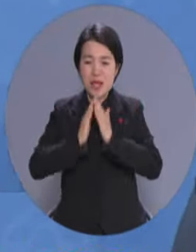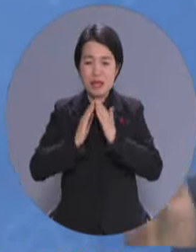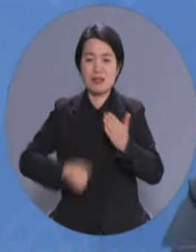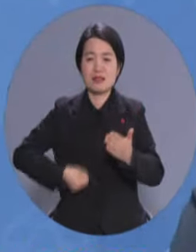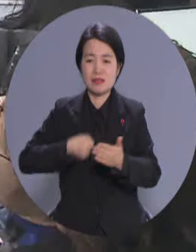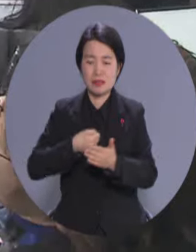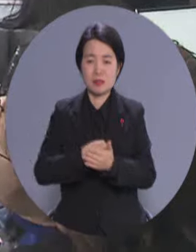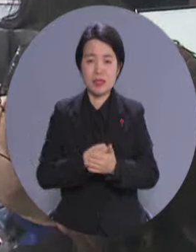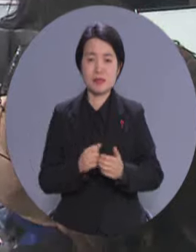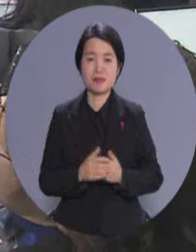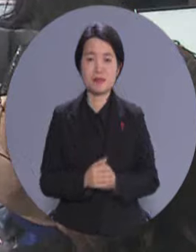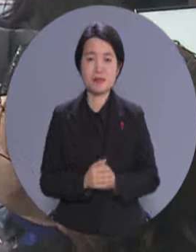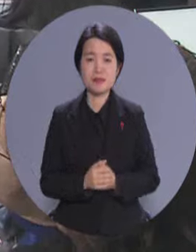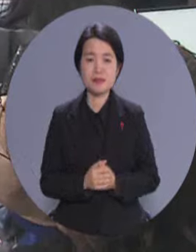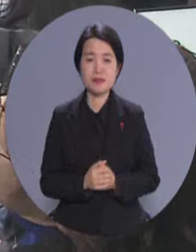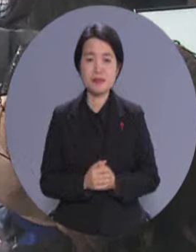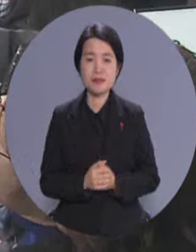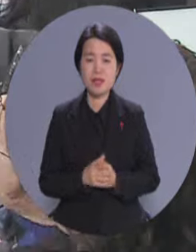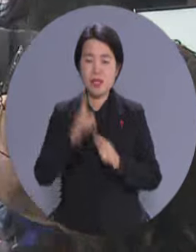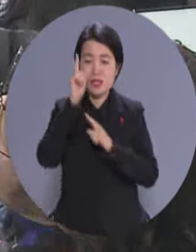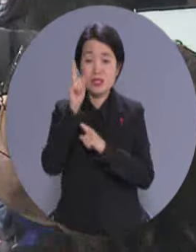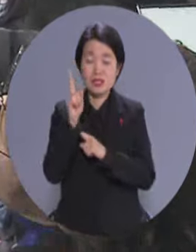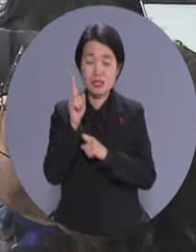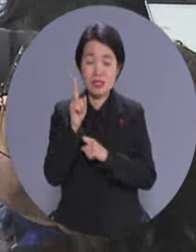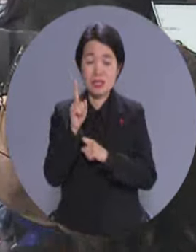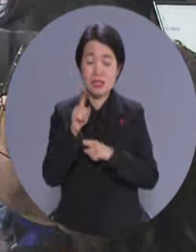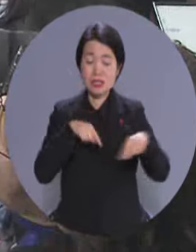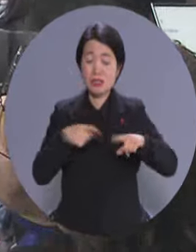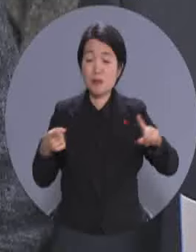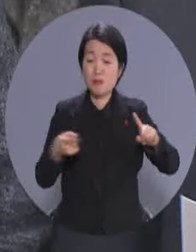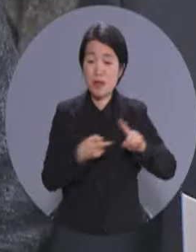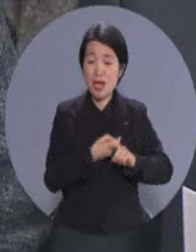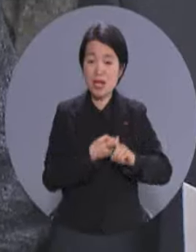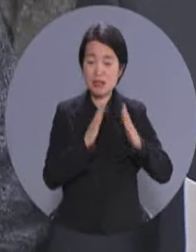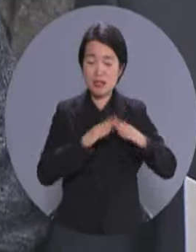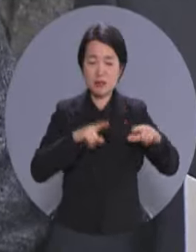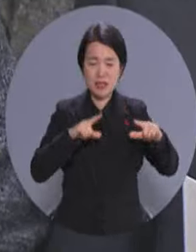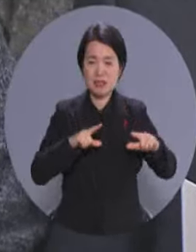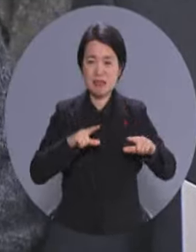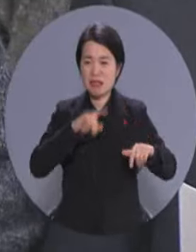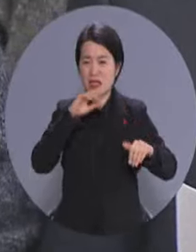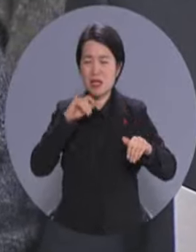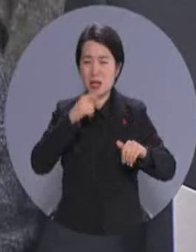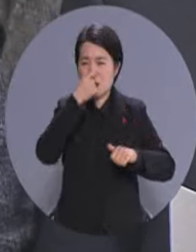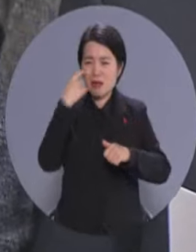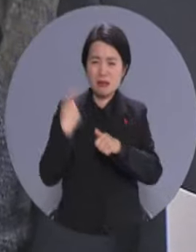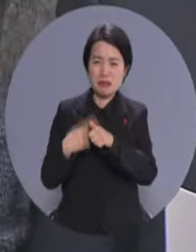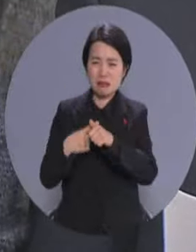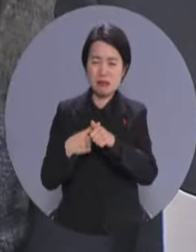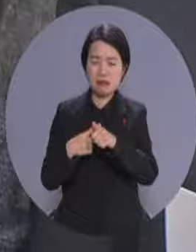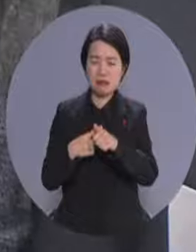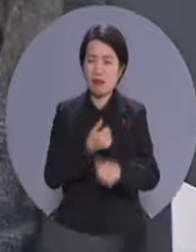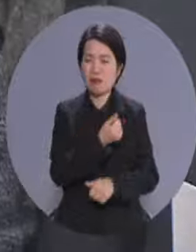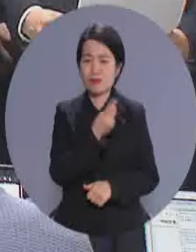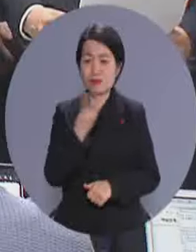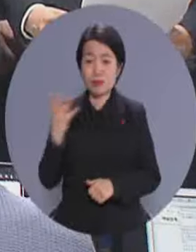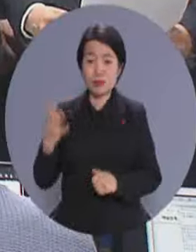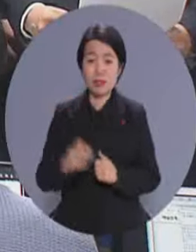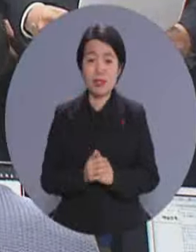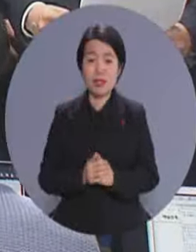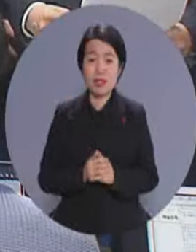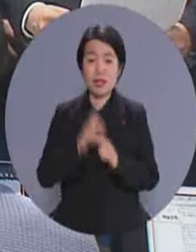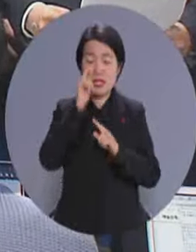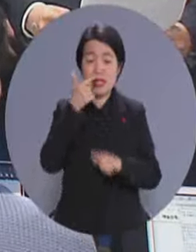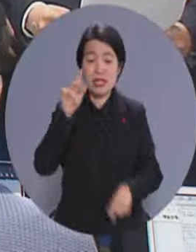했습니다. 이 전 대표의 정치적 기반인 지역 정치권에서는 즉각 비판의 목소리가 이어졌습니다. 이낙연